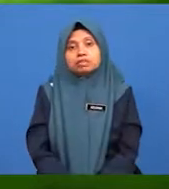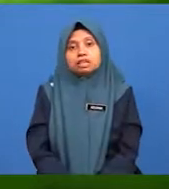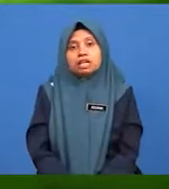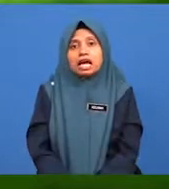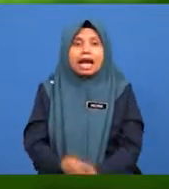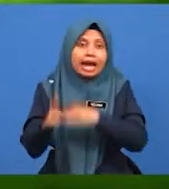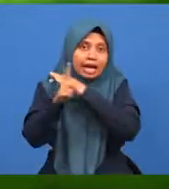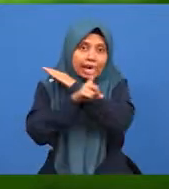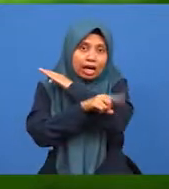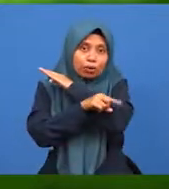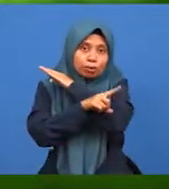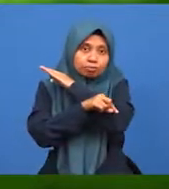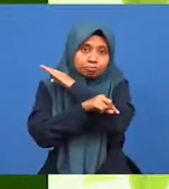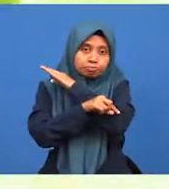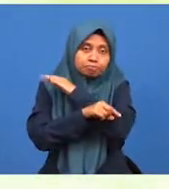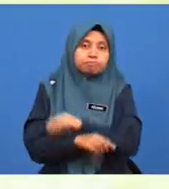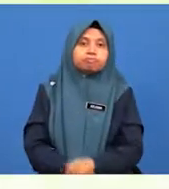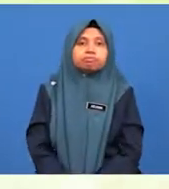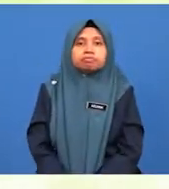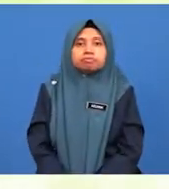Mari kita lihat paparan ini.